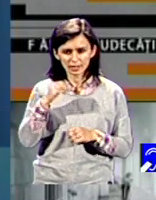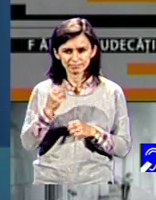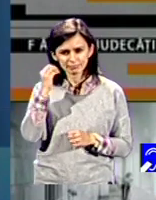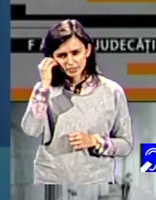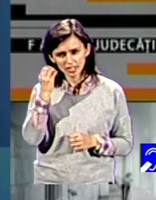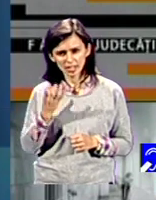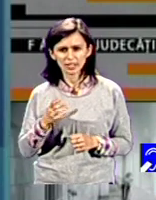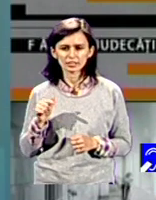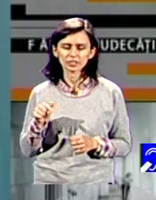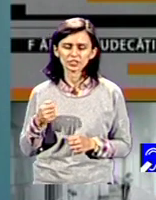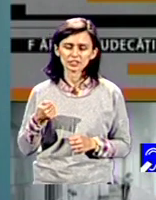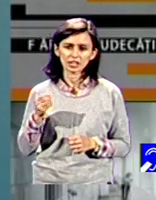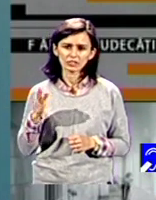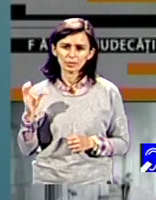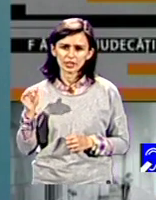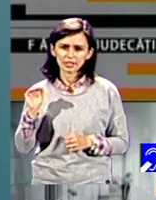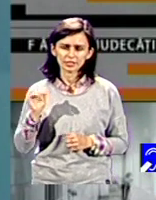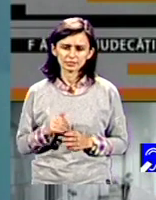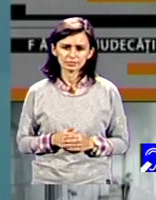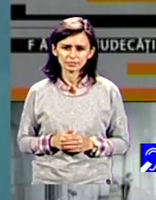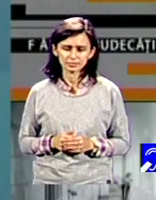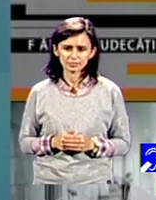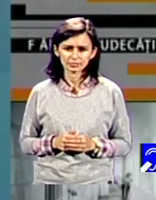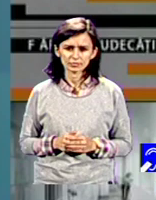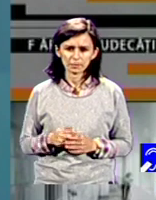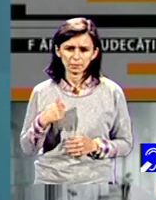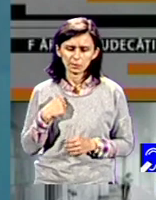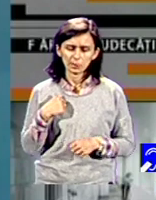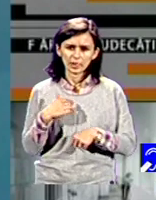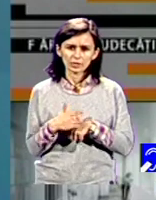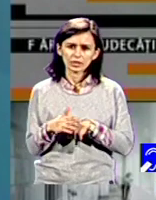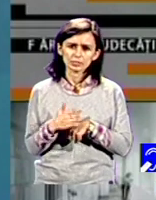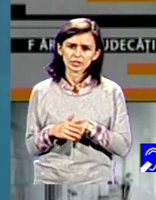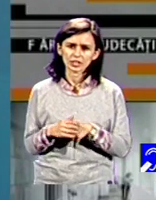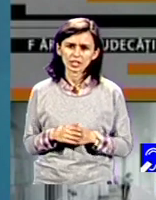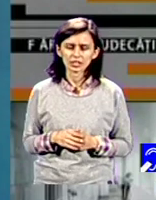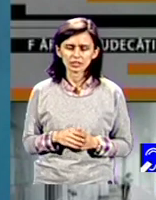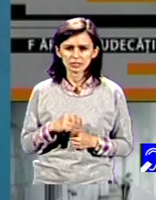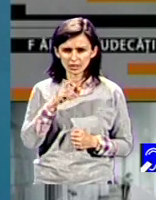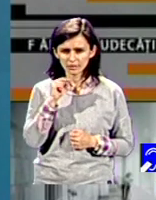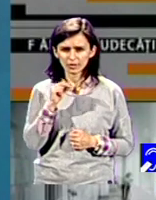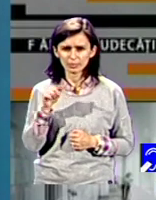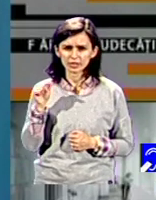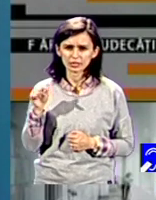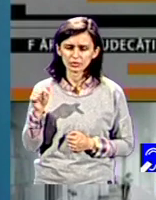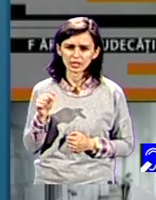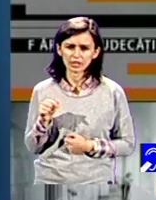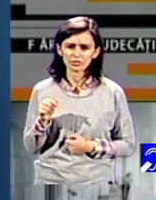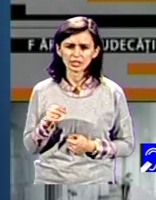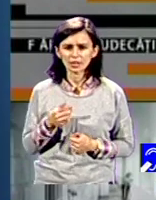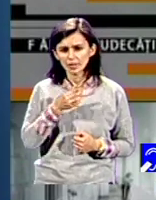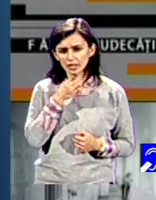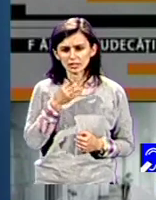spunem așa la acestuia alfabet e Am încercat să îl contactez și inițial în promisese că va răspunde la întrebări